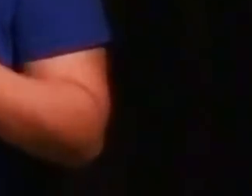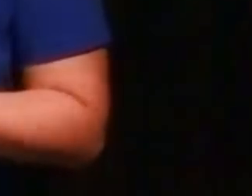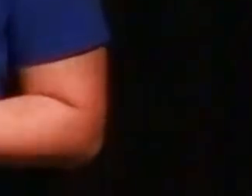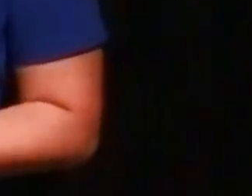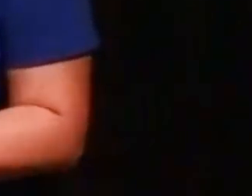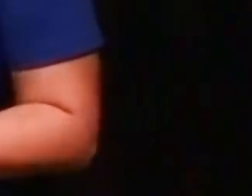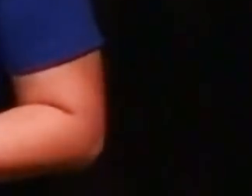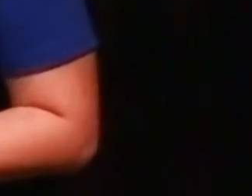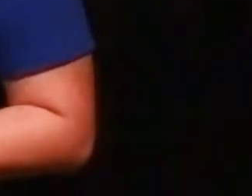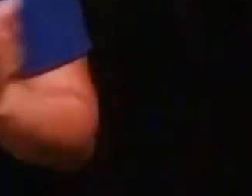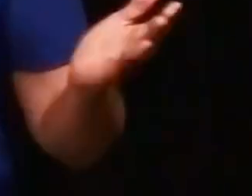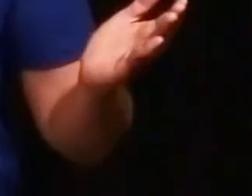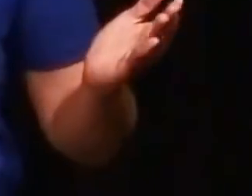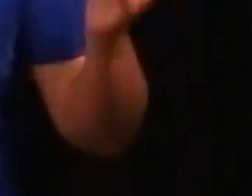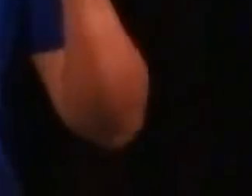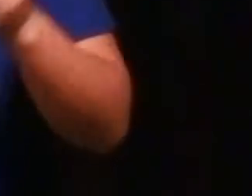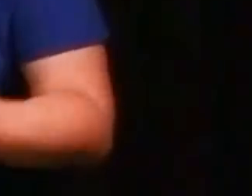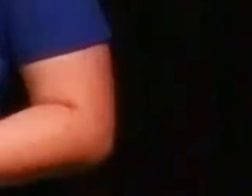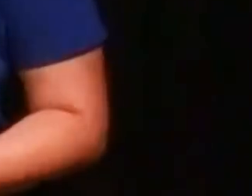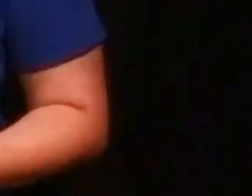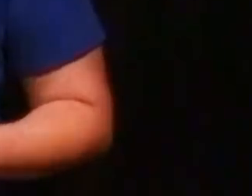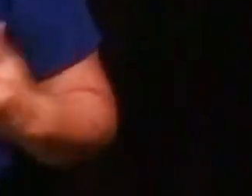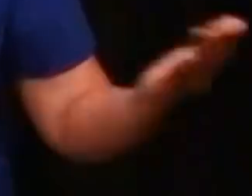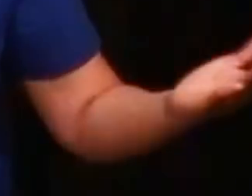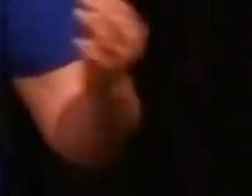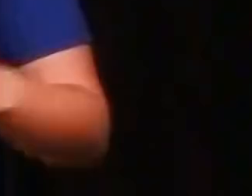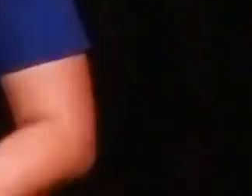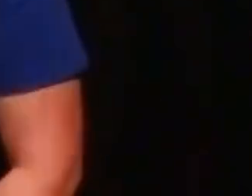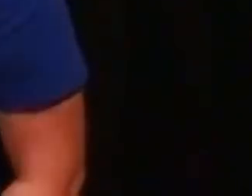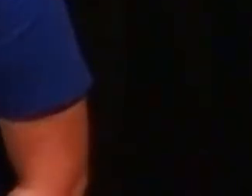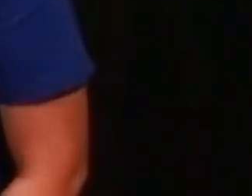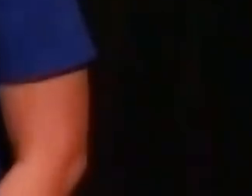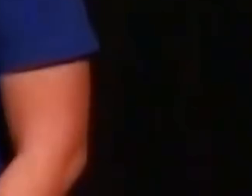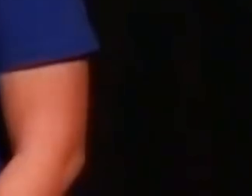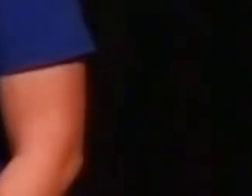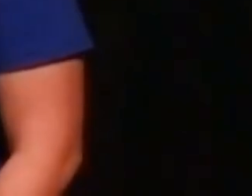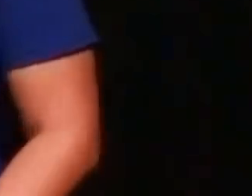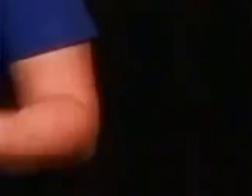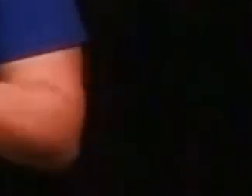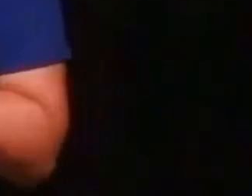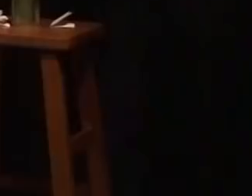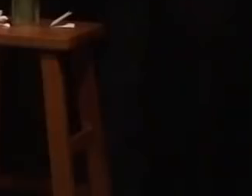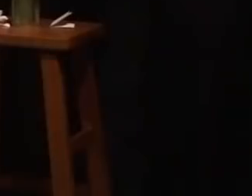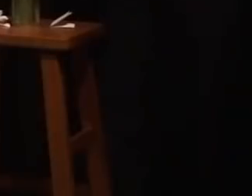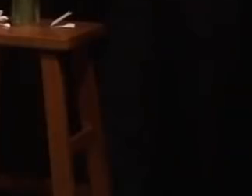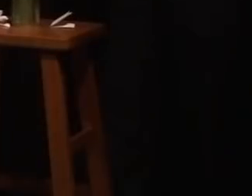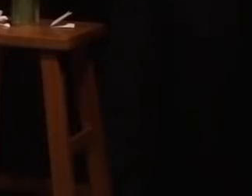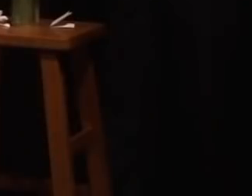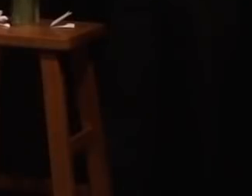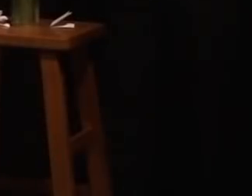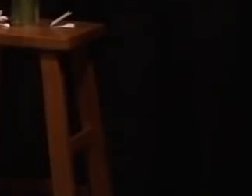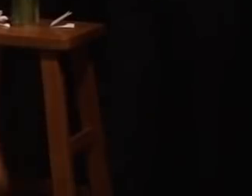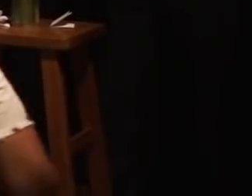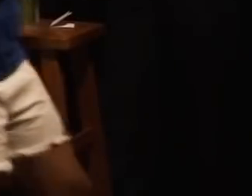我们还有最重要的结辩。好，我们来请两位候选人各自做自己的结辩。